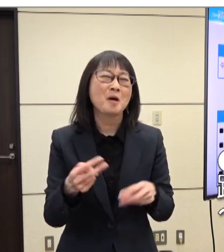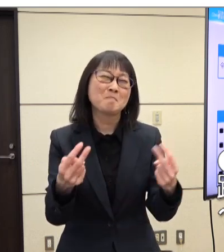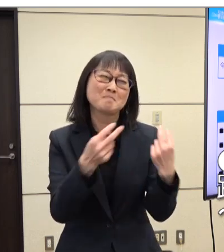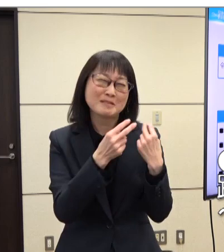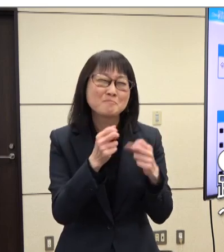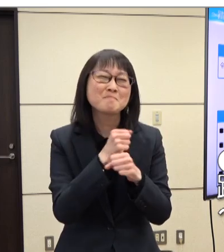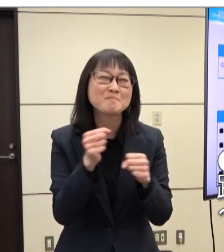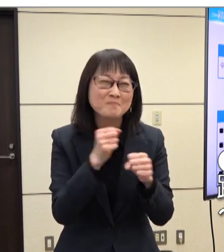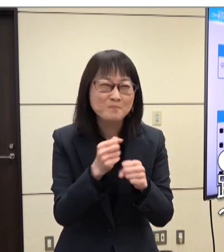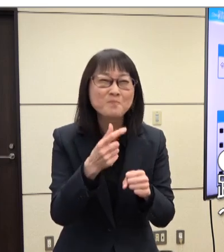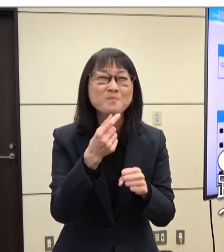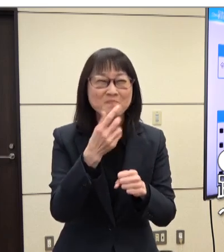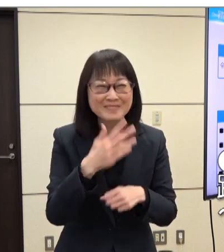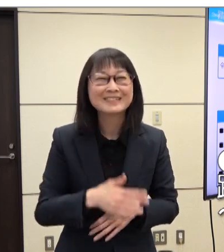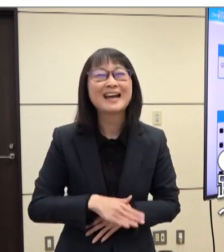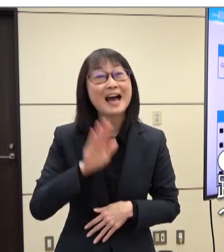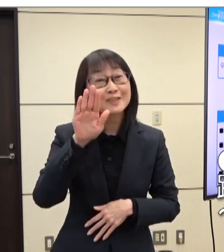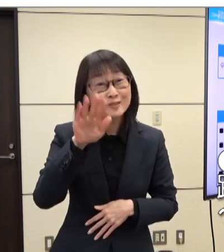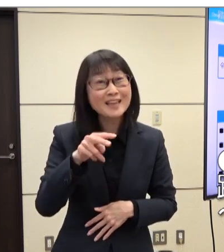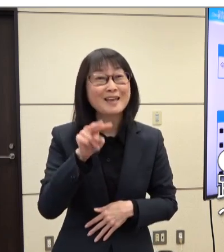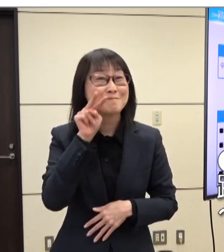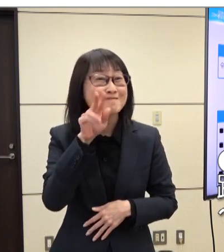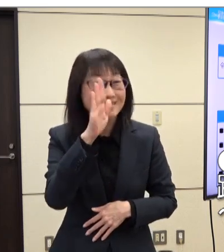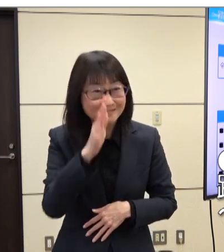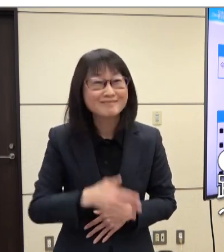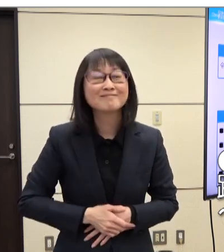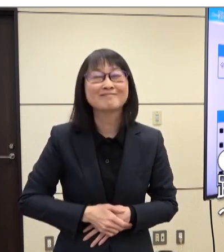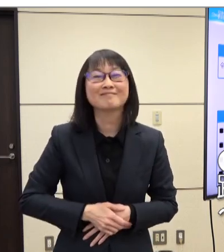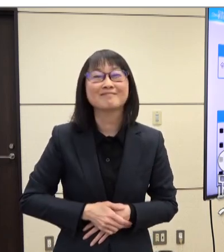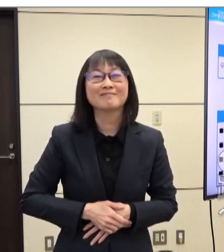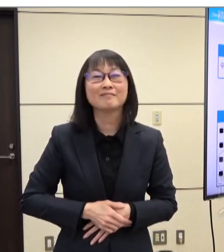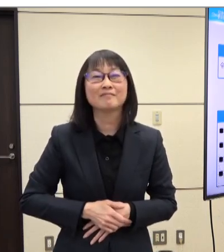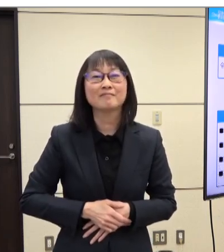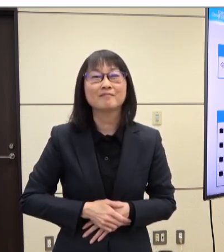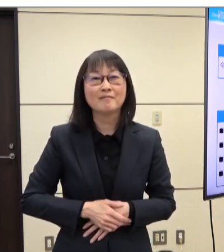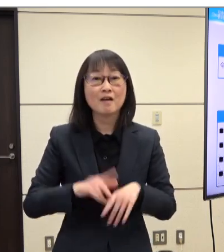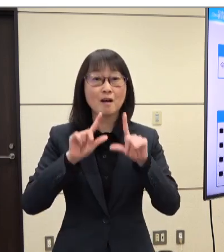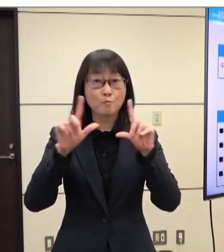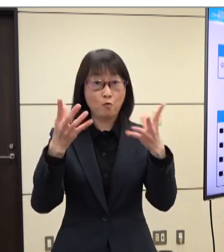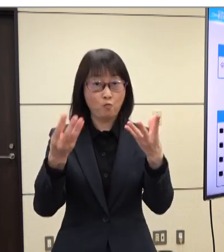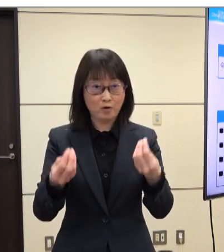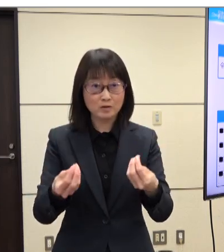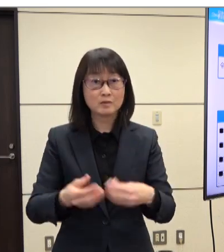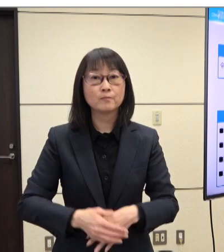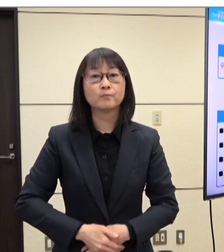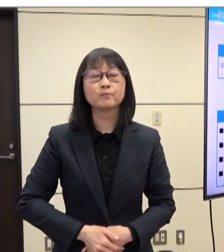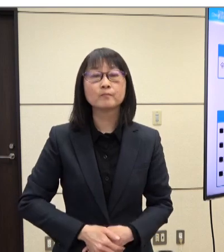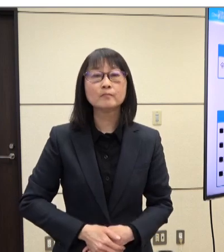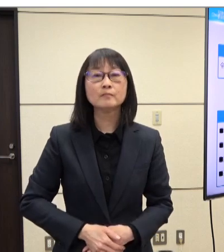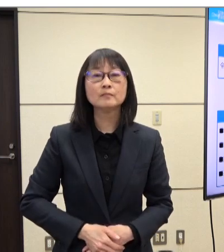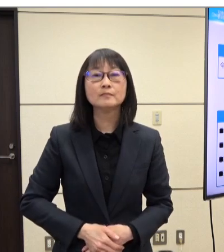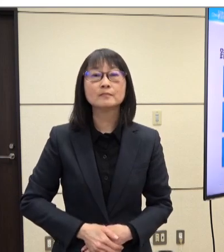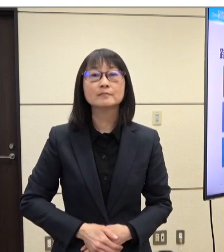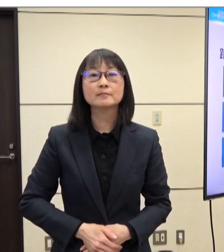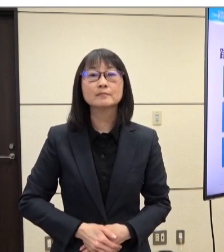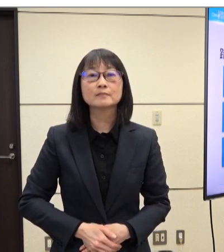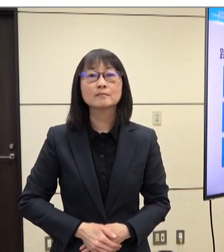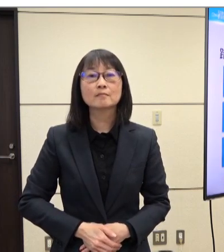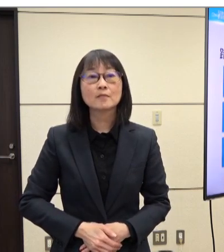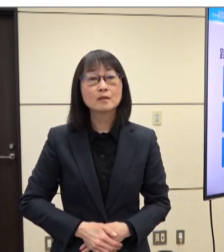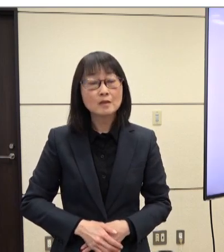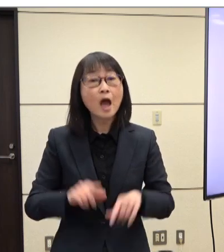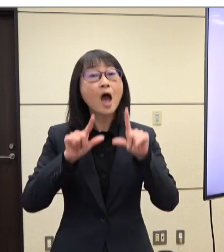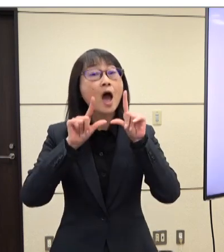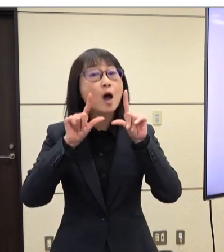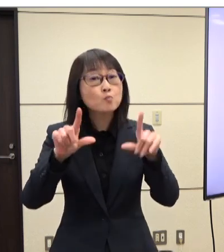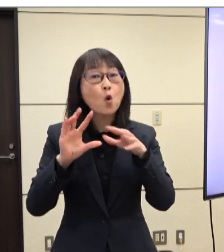と思います。はい、私からの、発表は以上であります。 それではただいまの発表事項について質問を受け